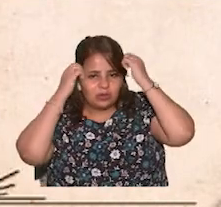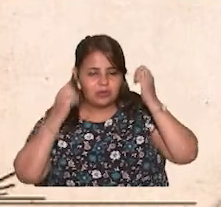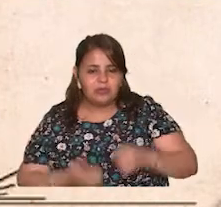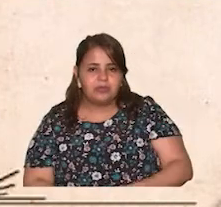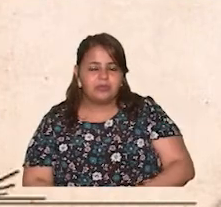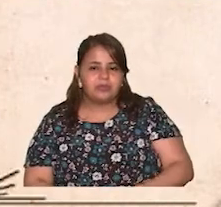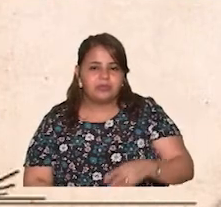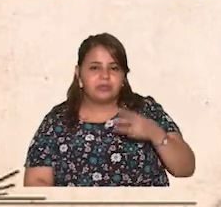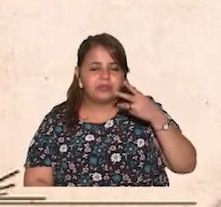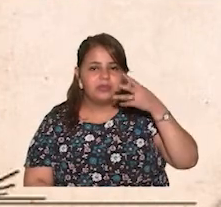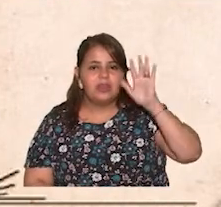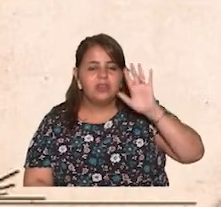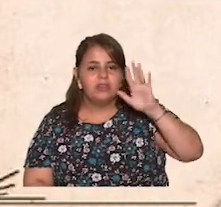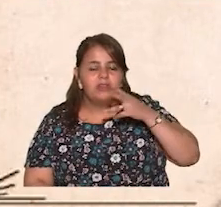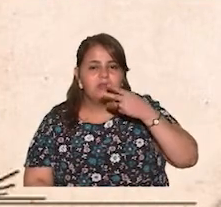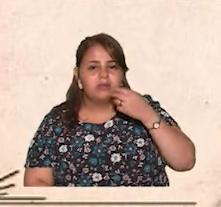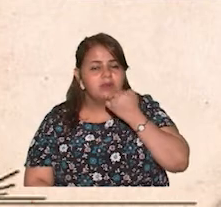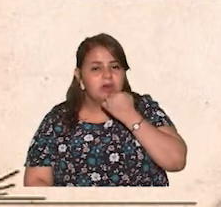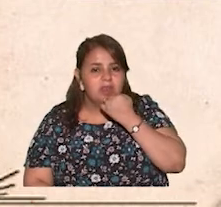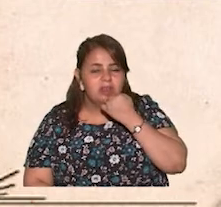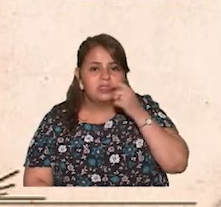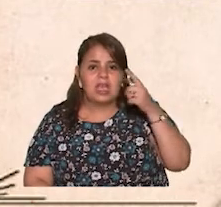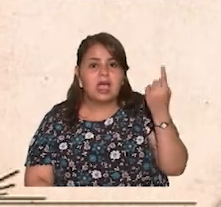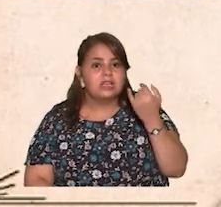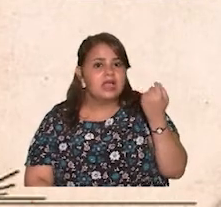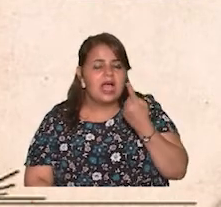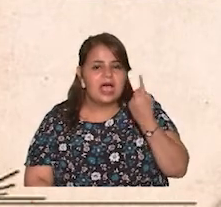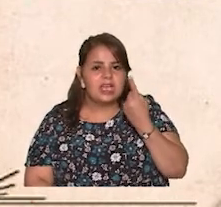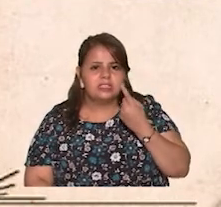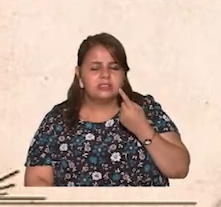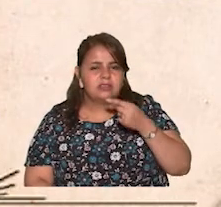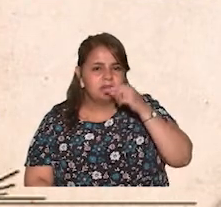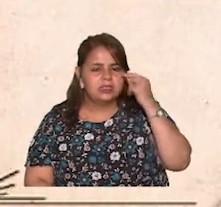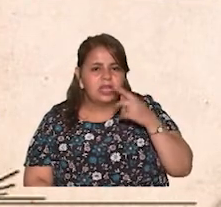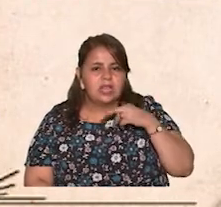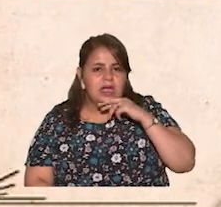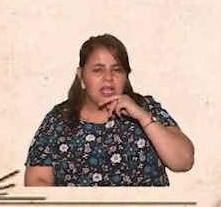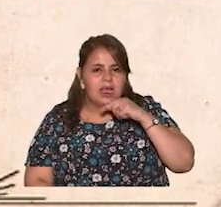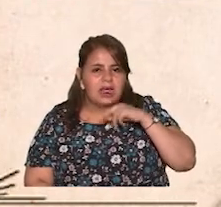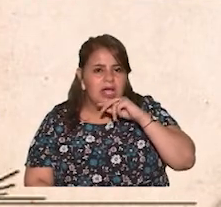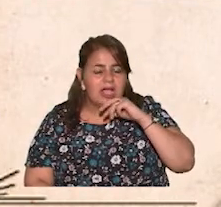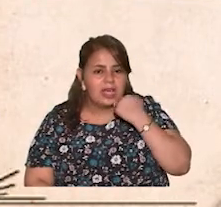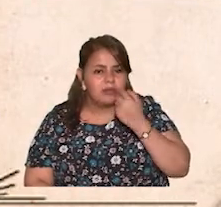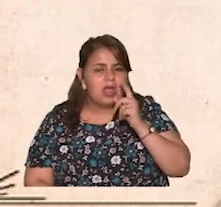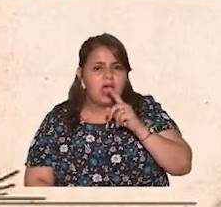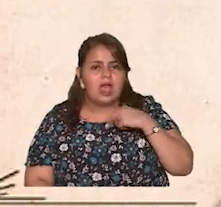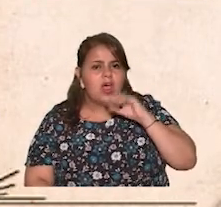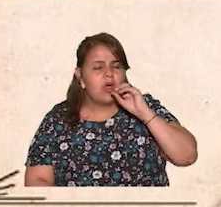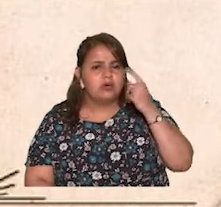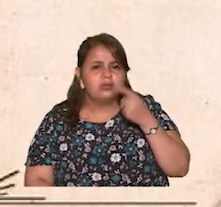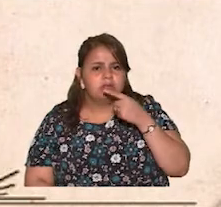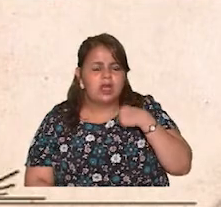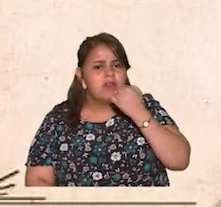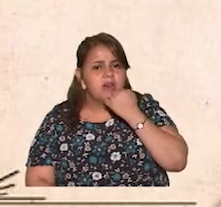بالخطا والتراجع مش عيب، مش عيب اكتشف ان انا كنت ماشي غلط وارجع تاني، اعمل يوتيرن وارجع تاني. مثلا جت ابيجايل